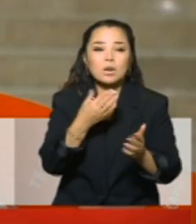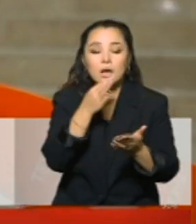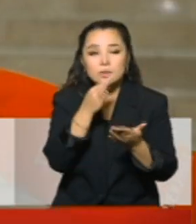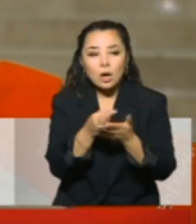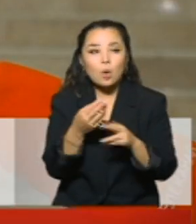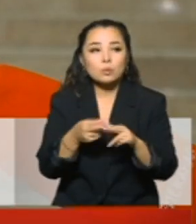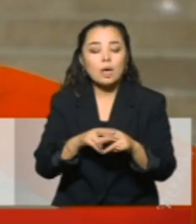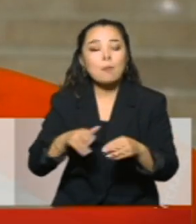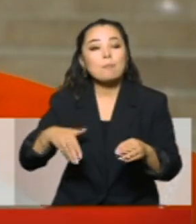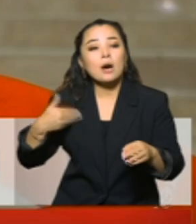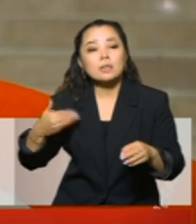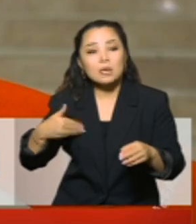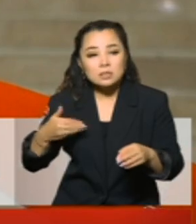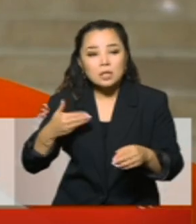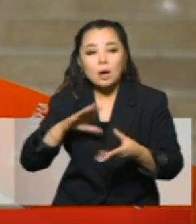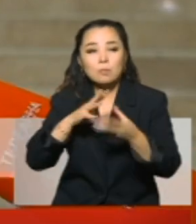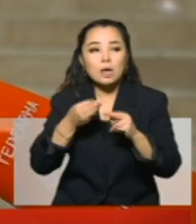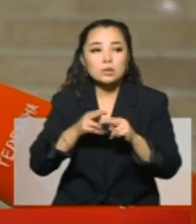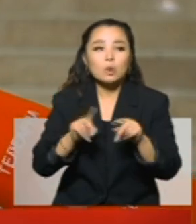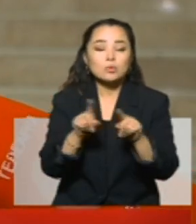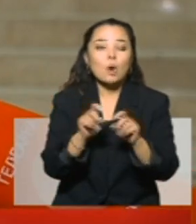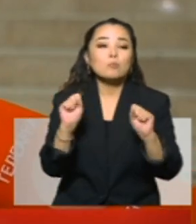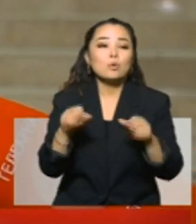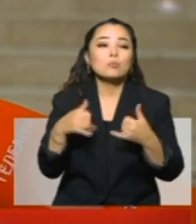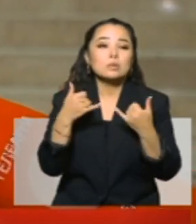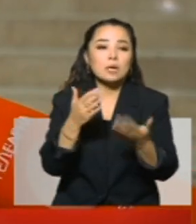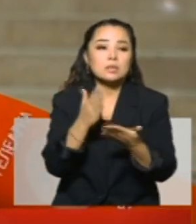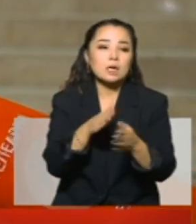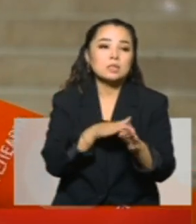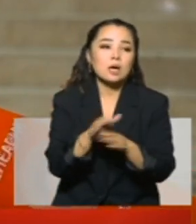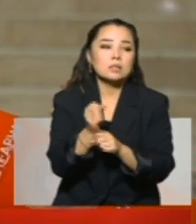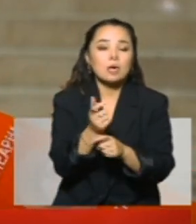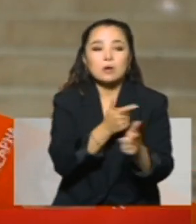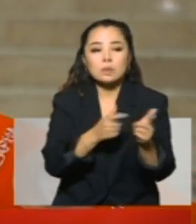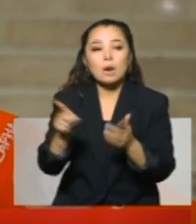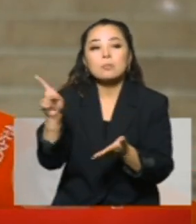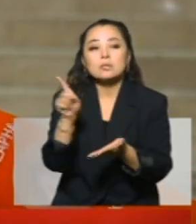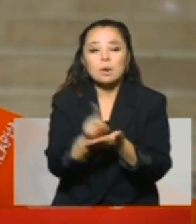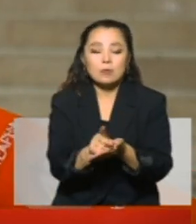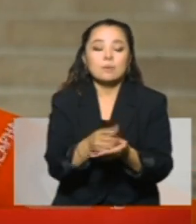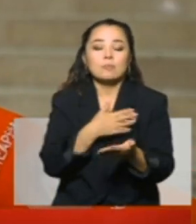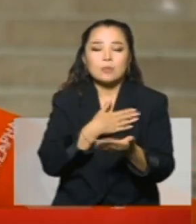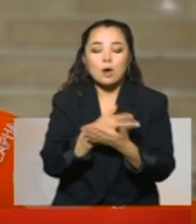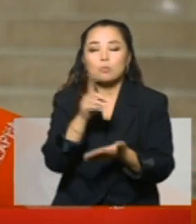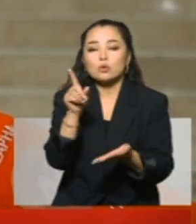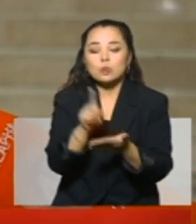яғни осының пайдасын, осының деген жаңағы мүмкіндіктерін біз жеткізуге біз міндеттіміз және де біз борышымыз деп есептейміз.